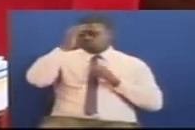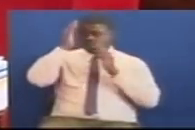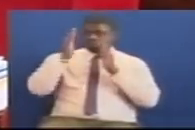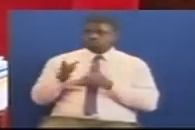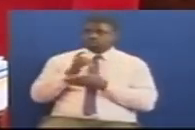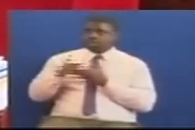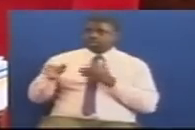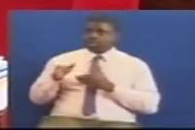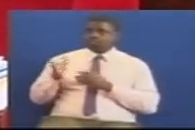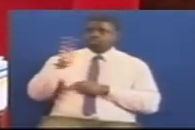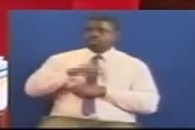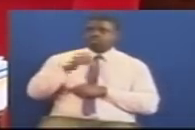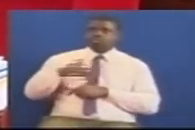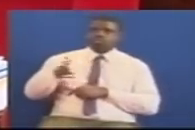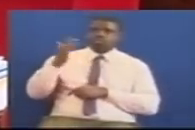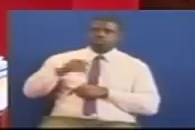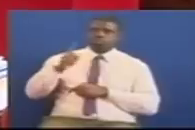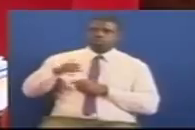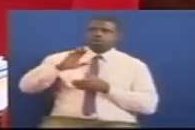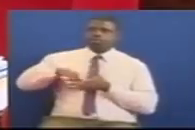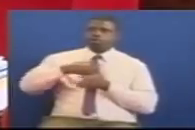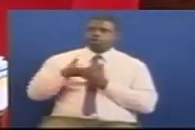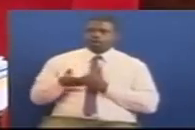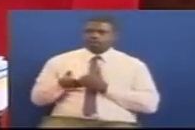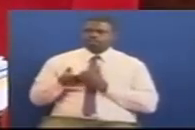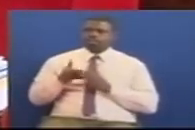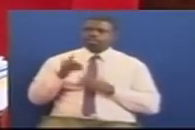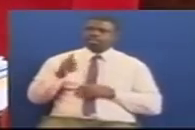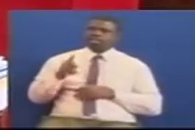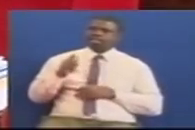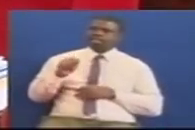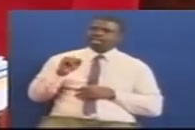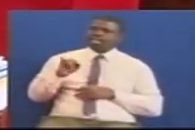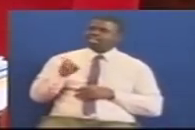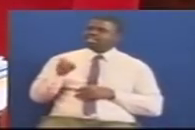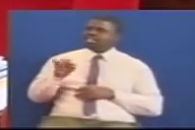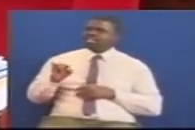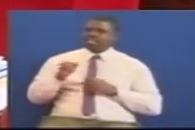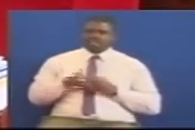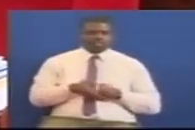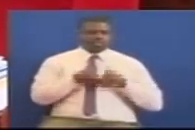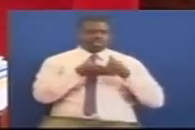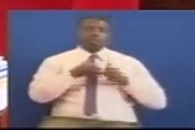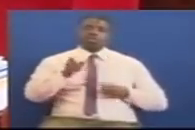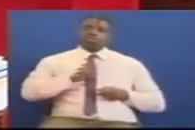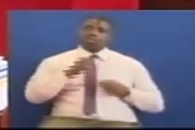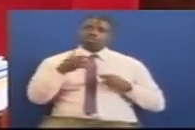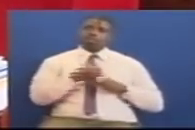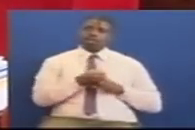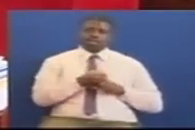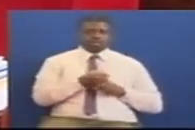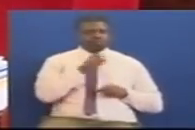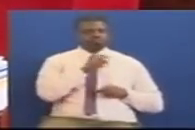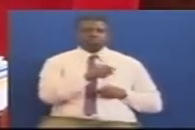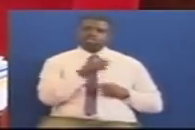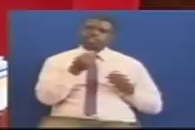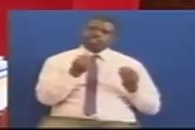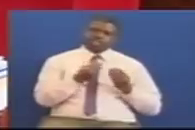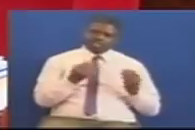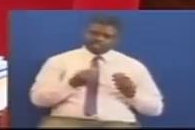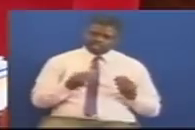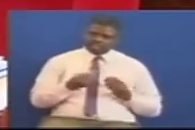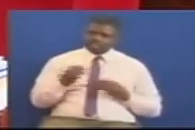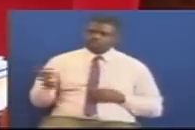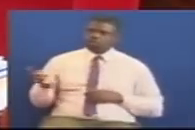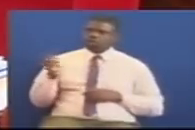kilikuwa na programu inayoitwa Kanigi, ambayo hiyo ilikuwa inasaidia wasichana ambao wamepata pointi chache,